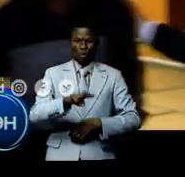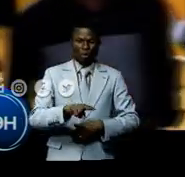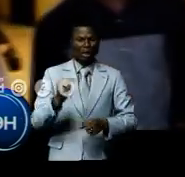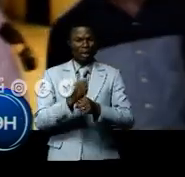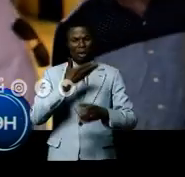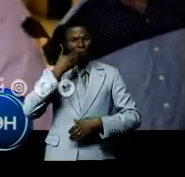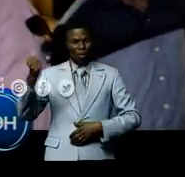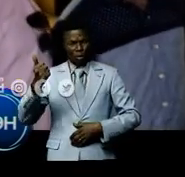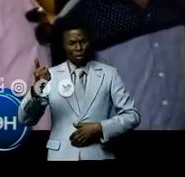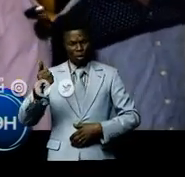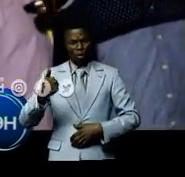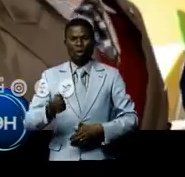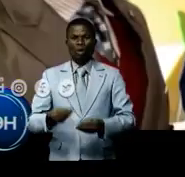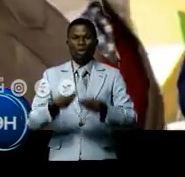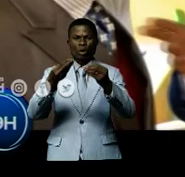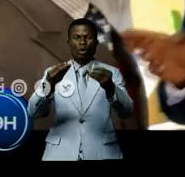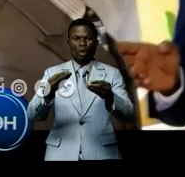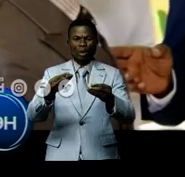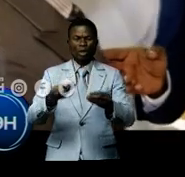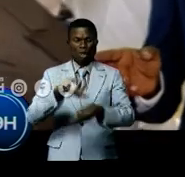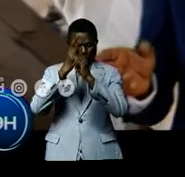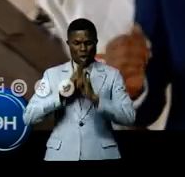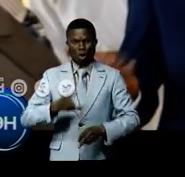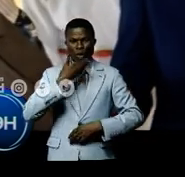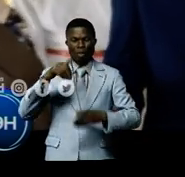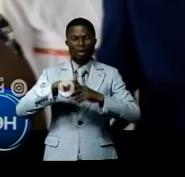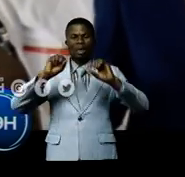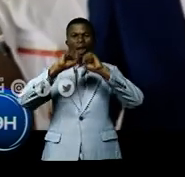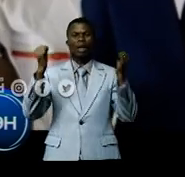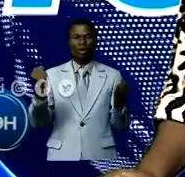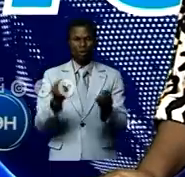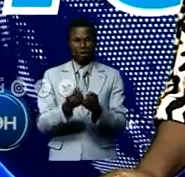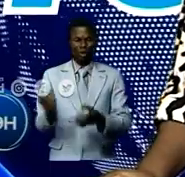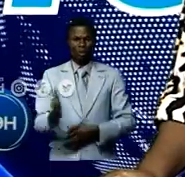œuvres sont toujours porteuses de bonne odeur dans la société.